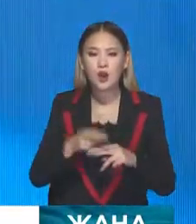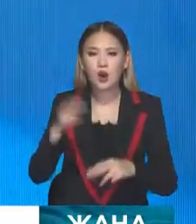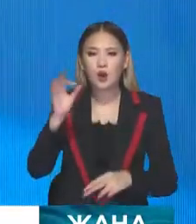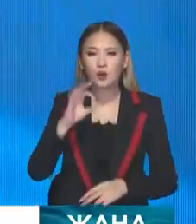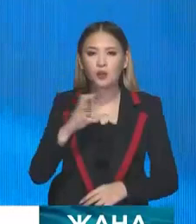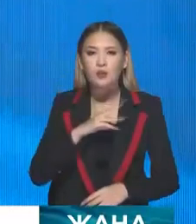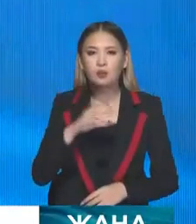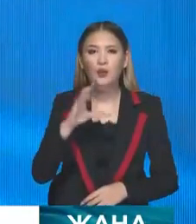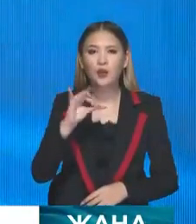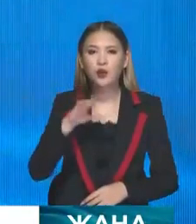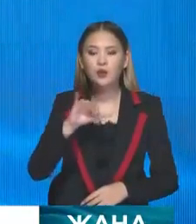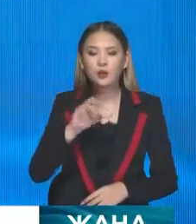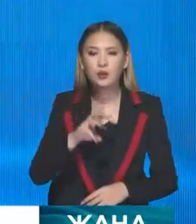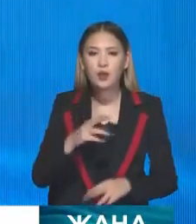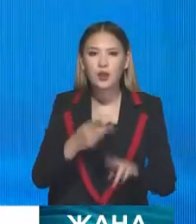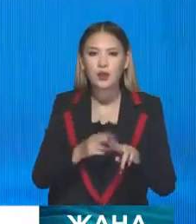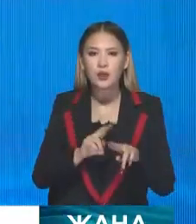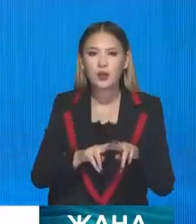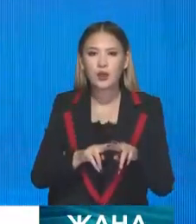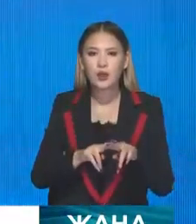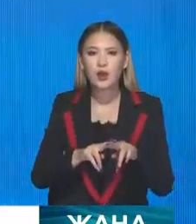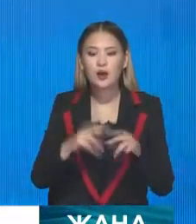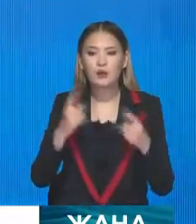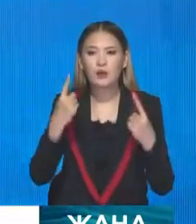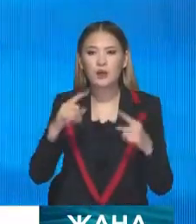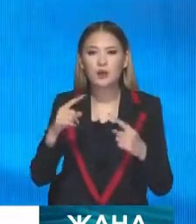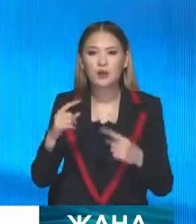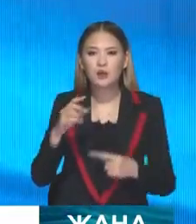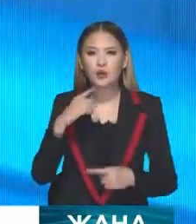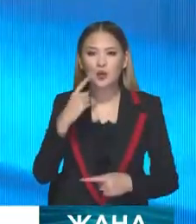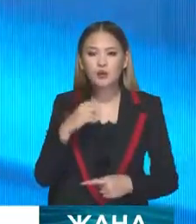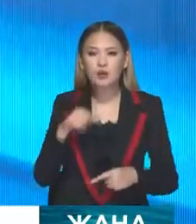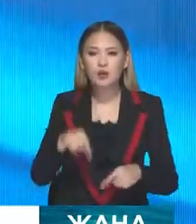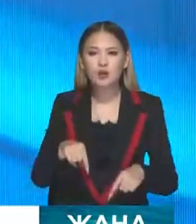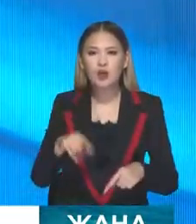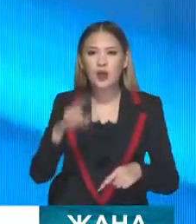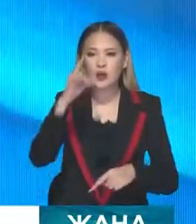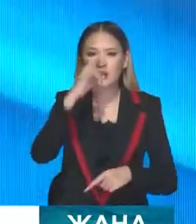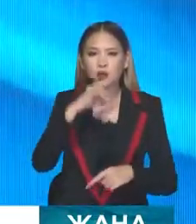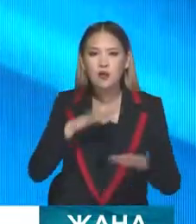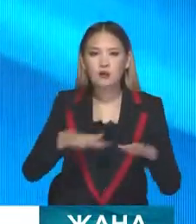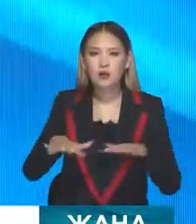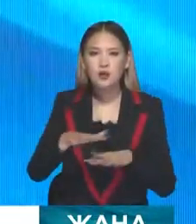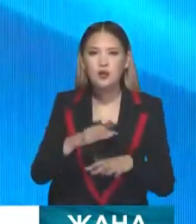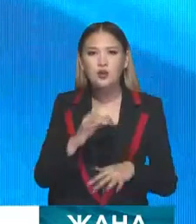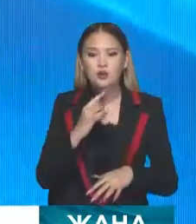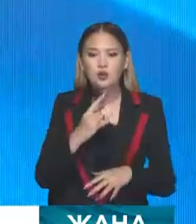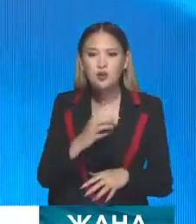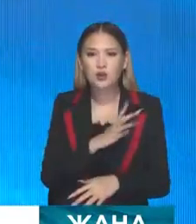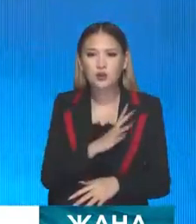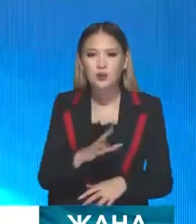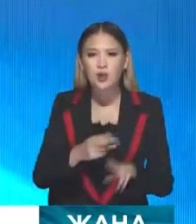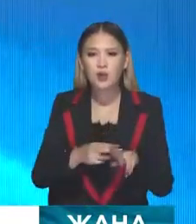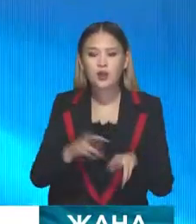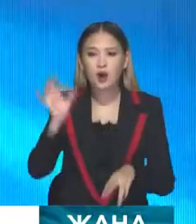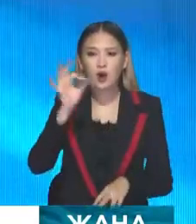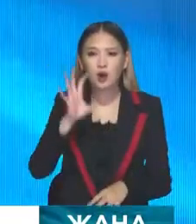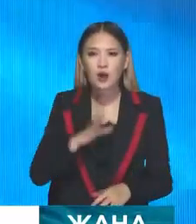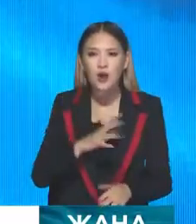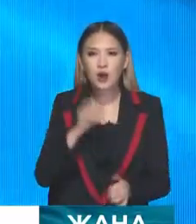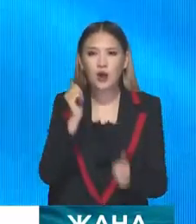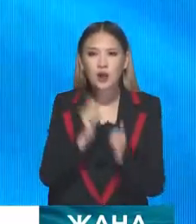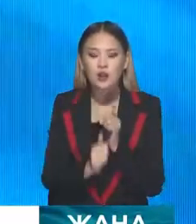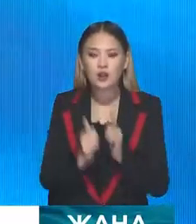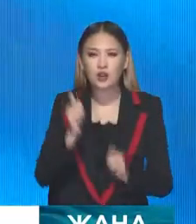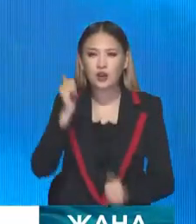Битум мәселесі мұнайлы мемлекетте болмауы бұл нонсенс деді. Бұл пікірмен келісесіз бе? Енді ол мәселе біз жылда